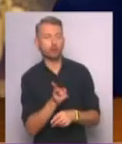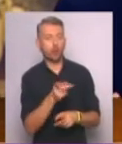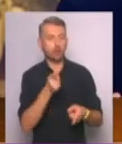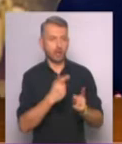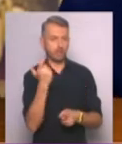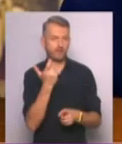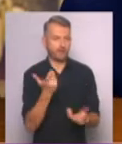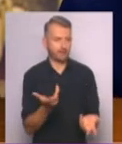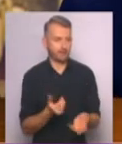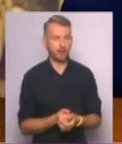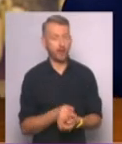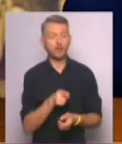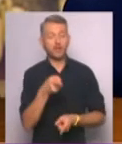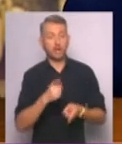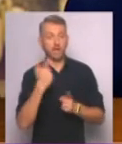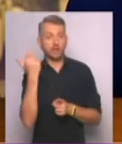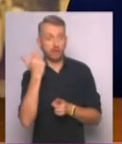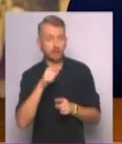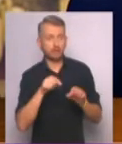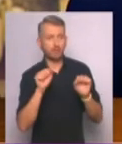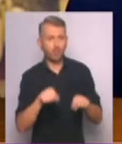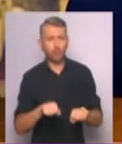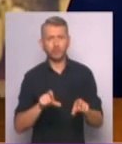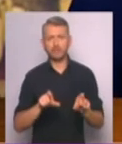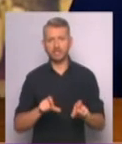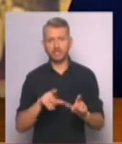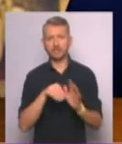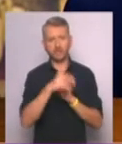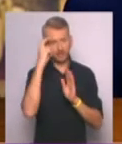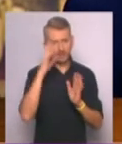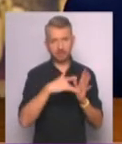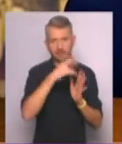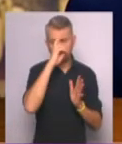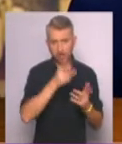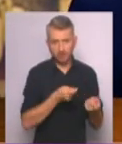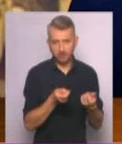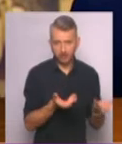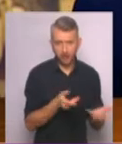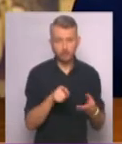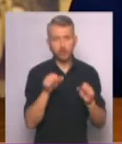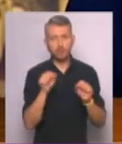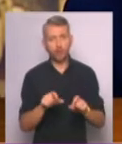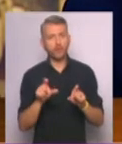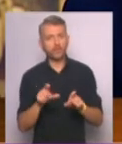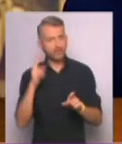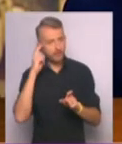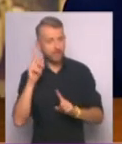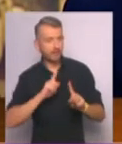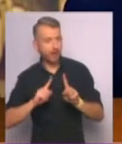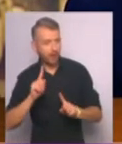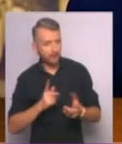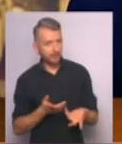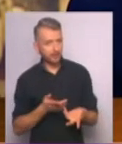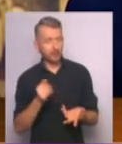реальні власники. А ці реальні власники, вони можуть сидіти у Київській міській державній адміністрації, вони можуть сидіти в Київраді